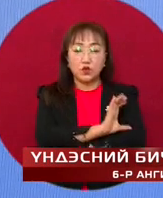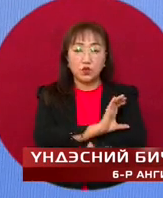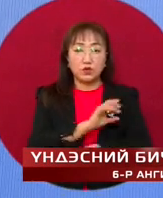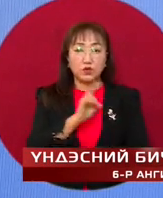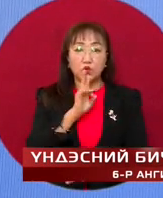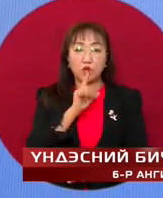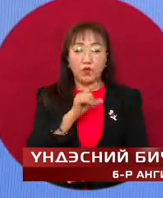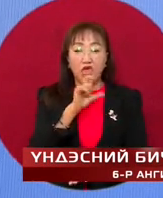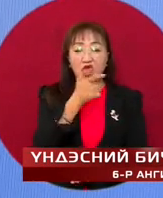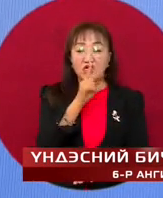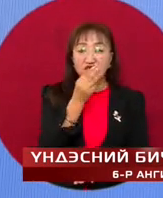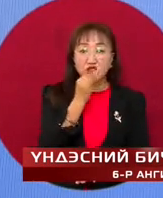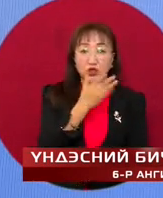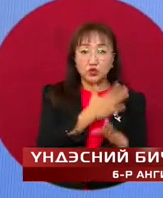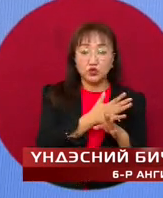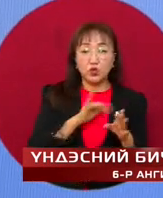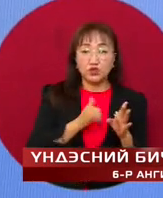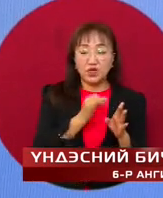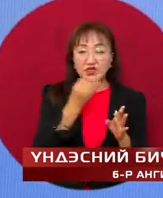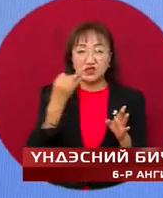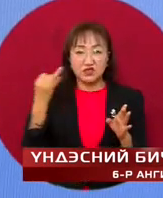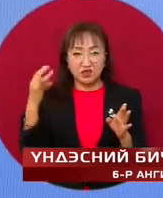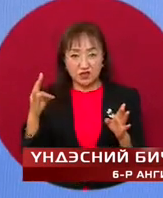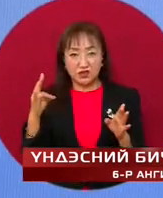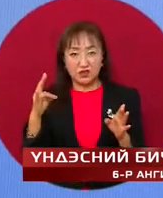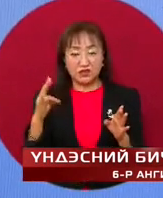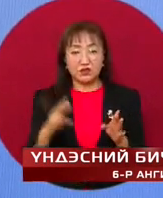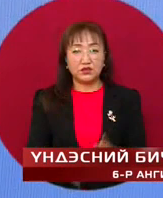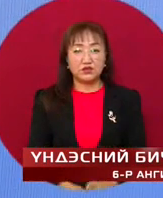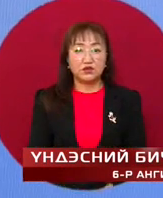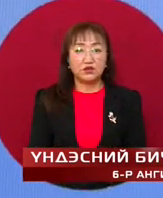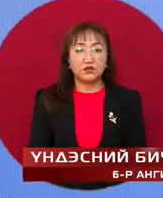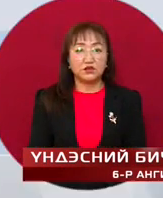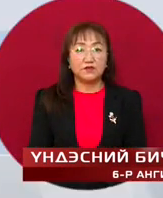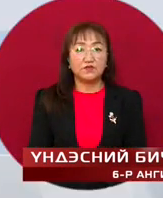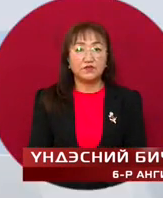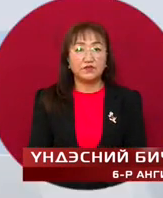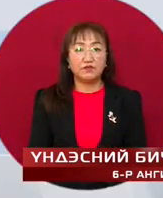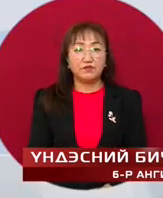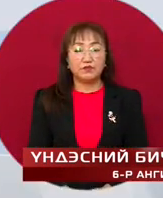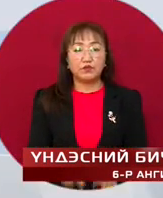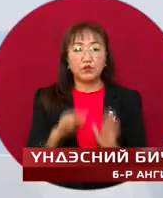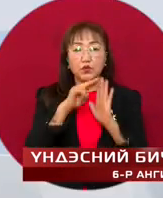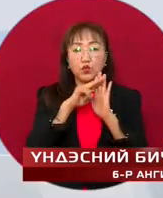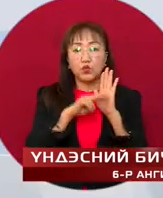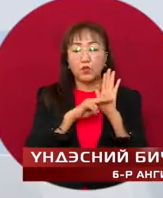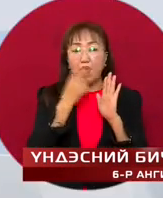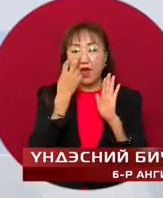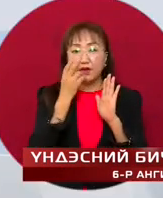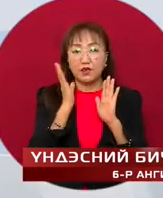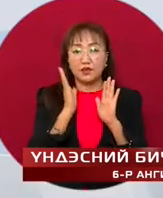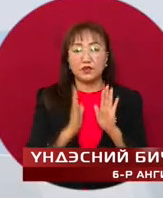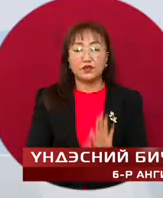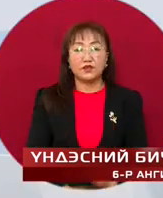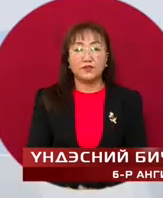үг ихшгэр төгсөг учраас ийм нөхцөлийг залгасан байна. За дүрмээ хараарай. Ихшиг төгсгөлтэй үгэнд